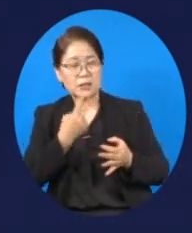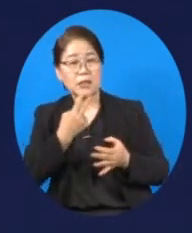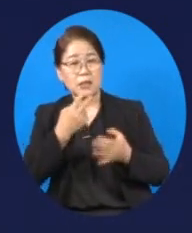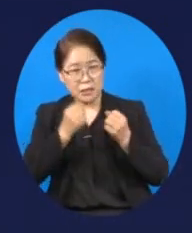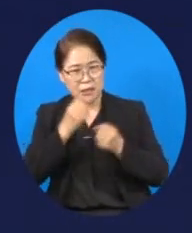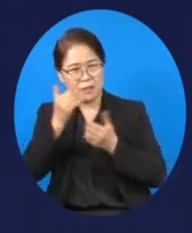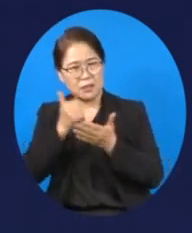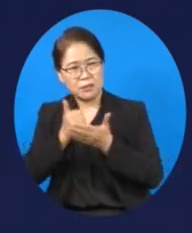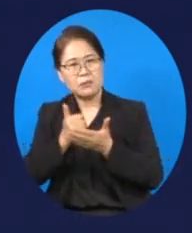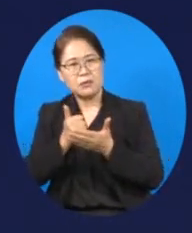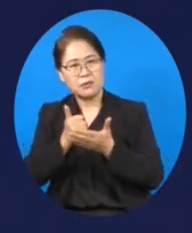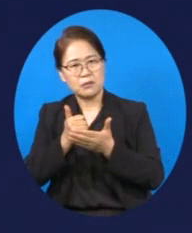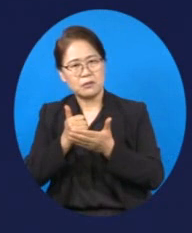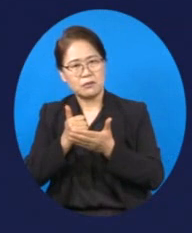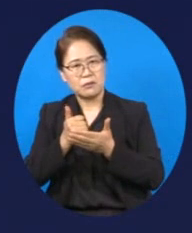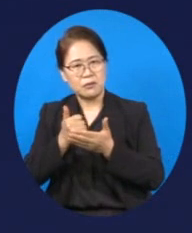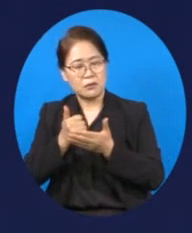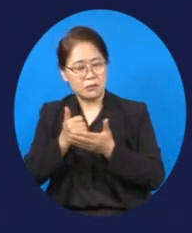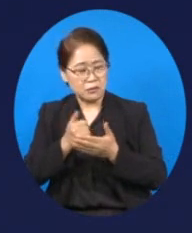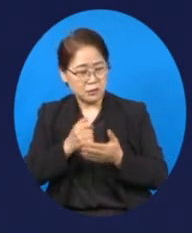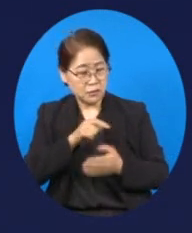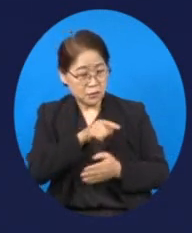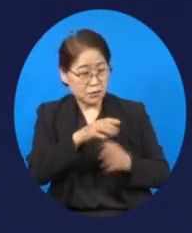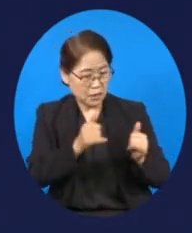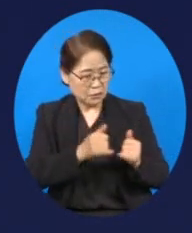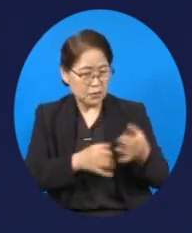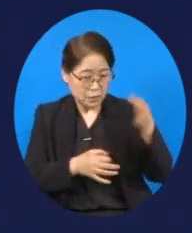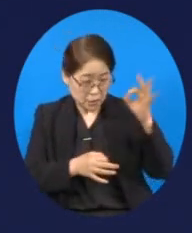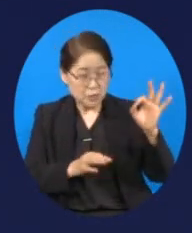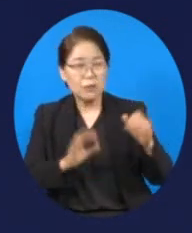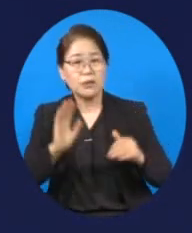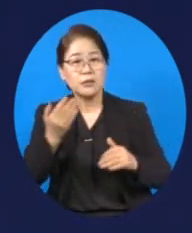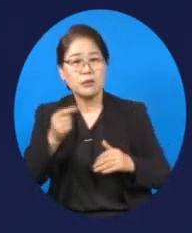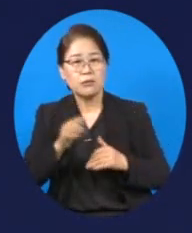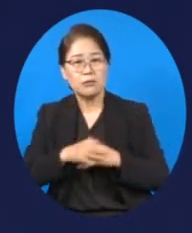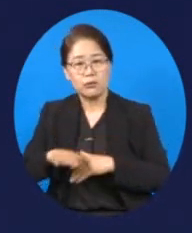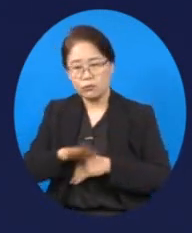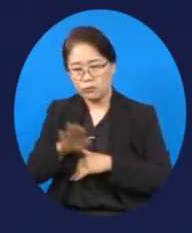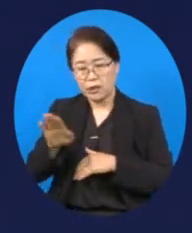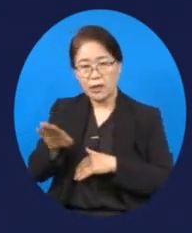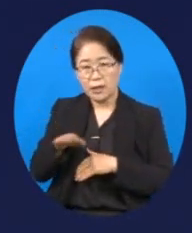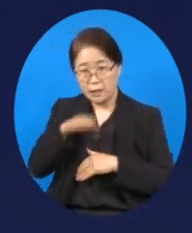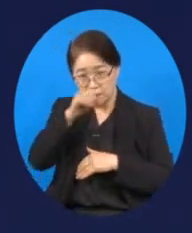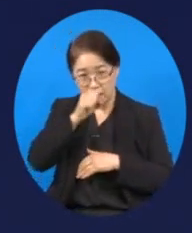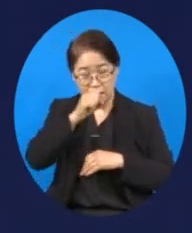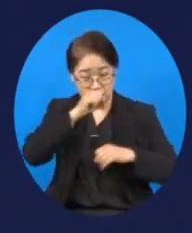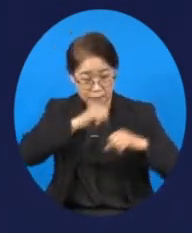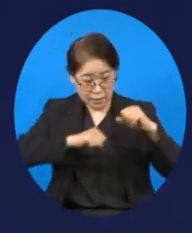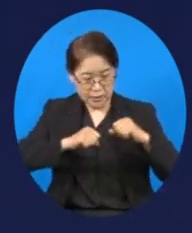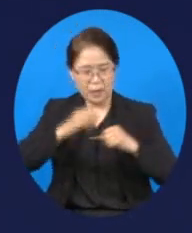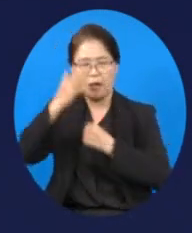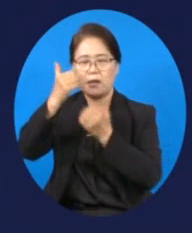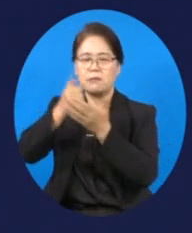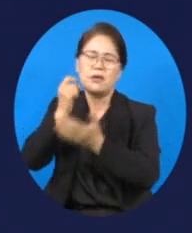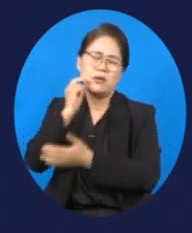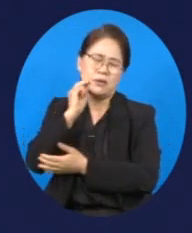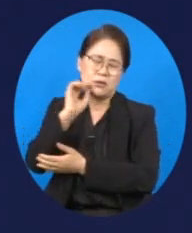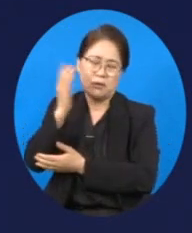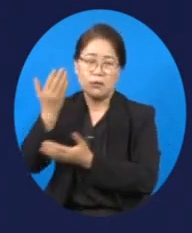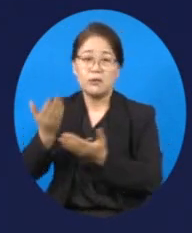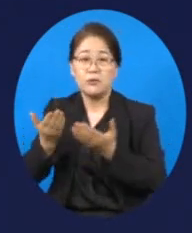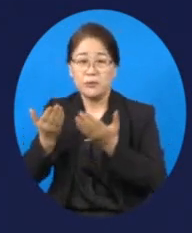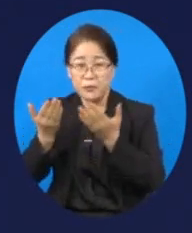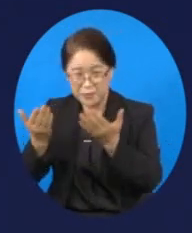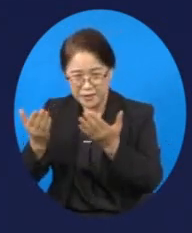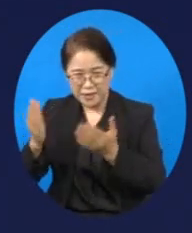같아 하나님의 존재를 인정하게 된다는 거죠 그러면 우리의 그 착한 행실이 하나님께 영광을 돌리게 되는